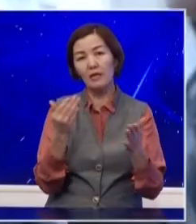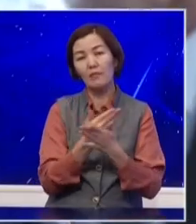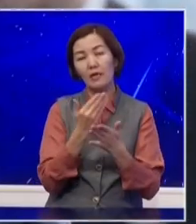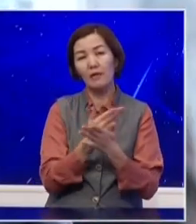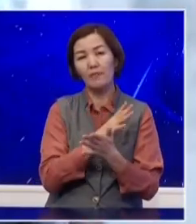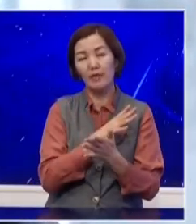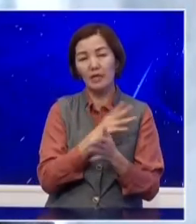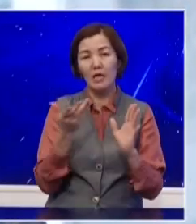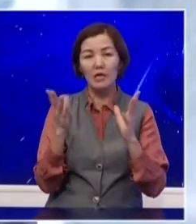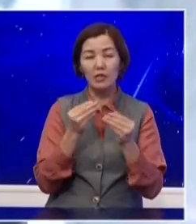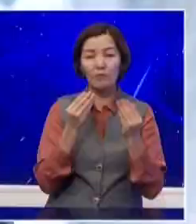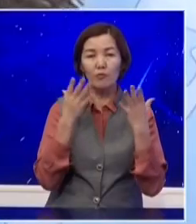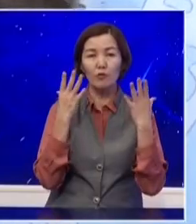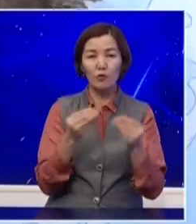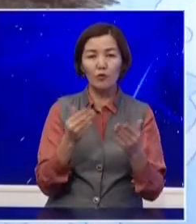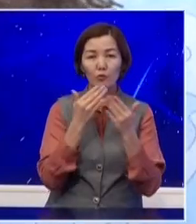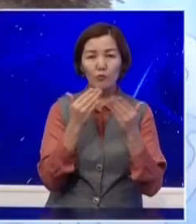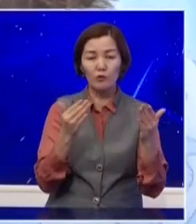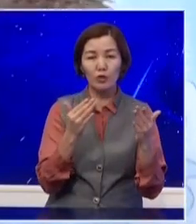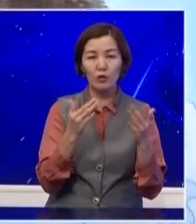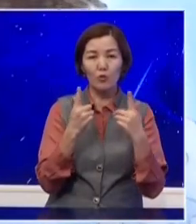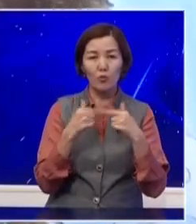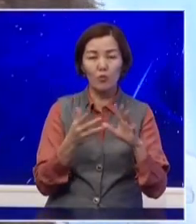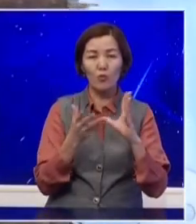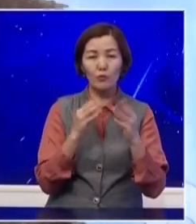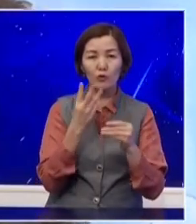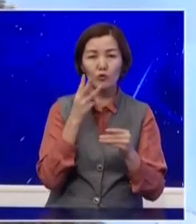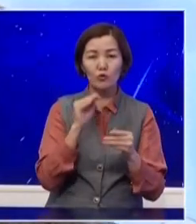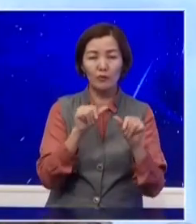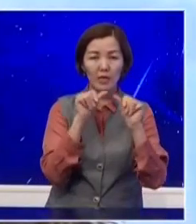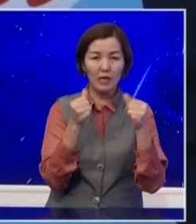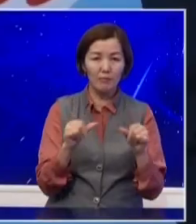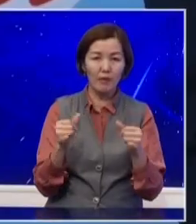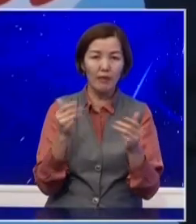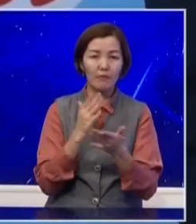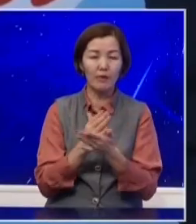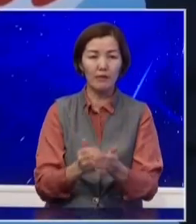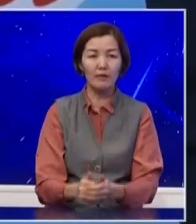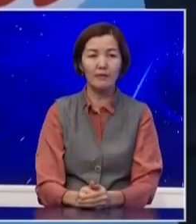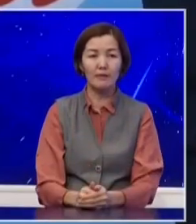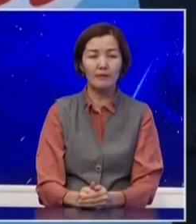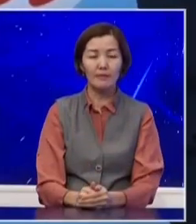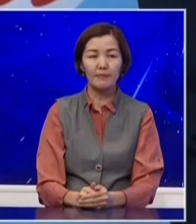берді. Жалпы бүгінгі күні музей қорында 3000-нан аса экспонат бар.